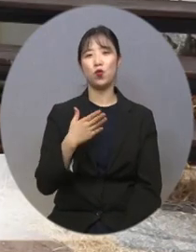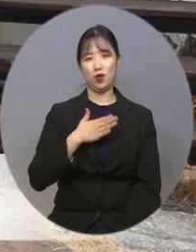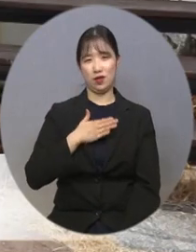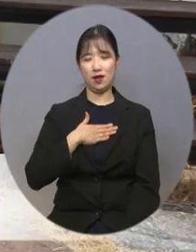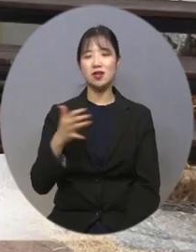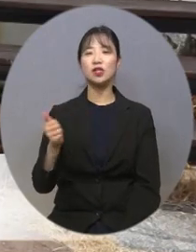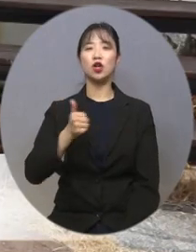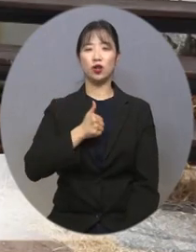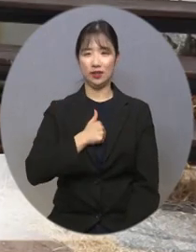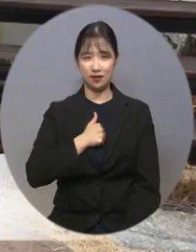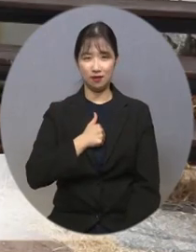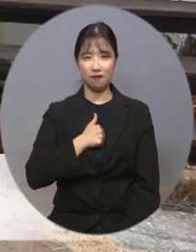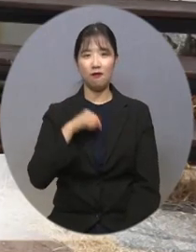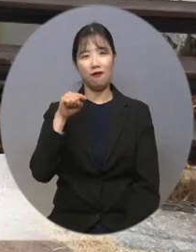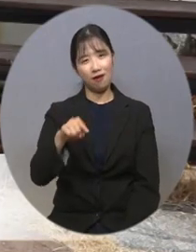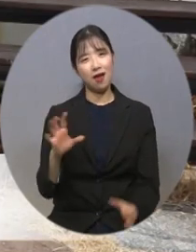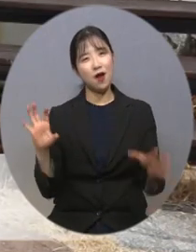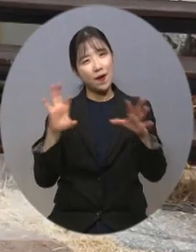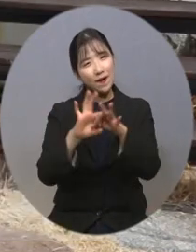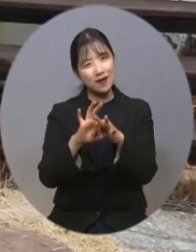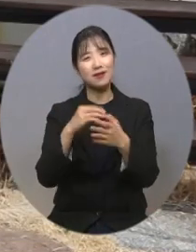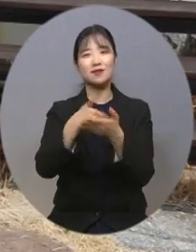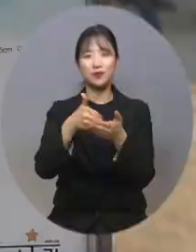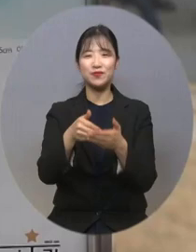정체성 이런 것을 좀 찾아볼까 합니다.